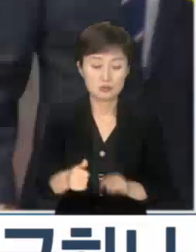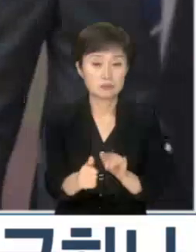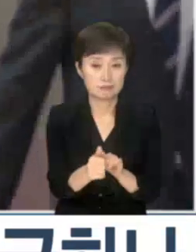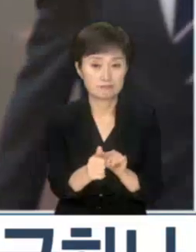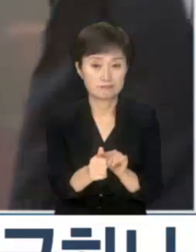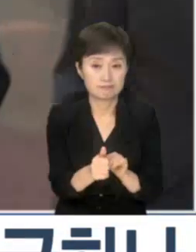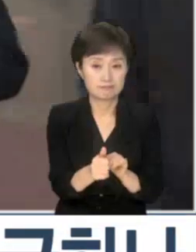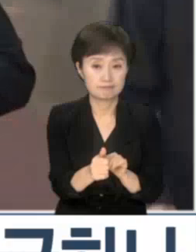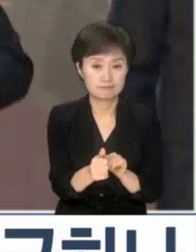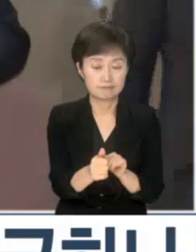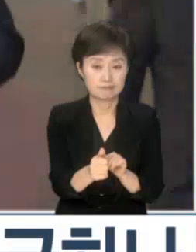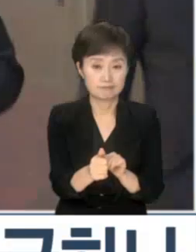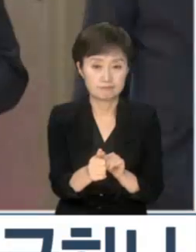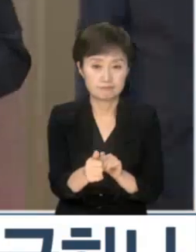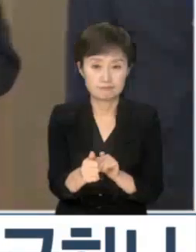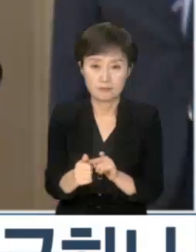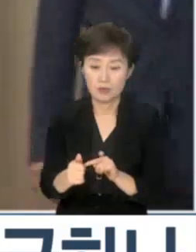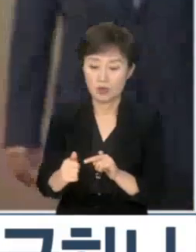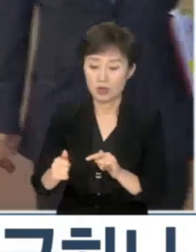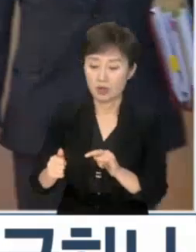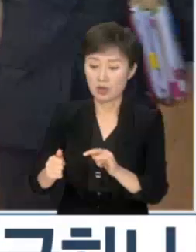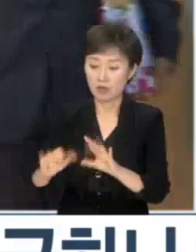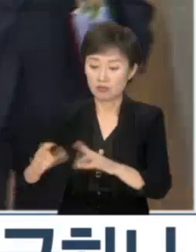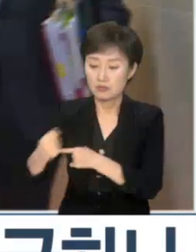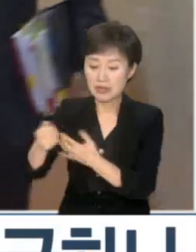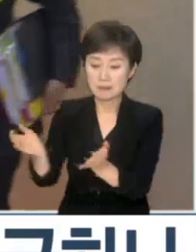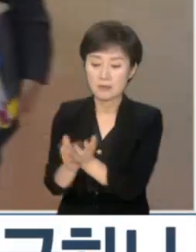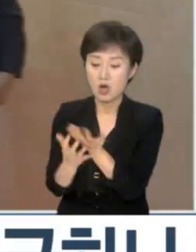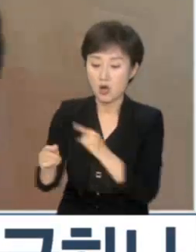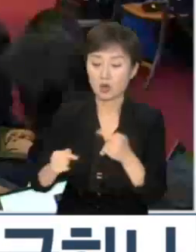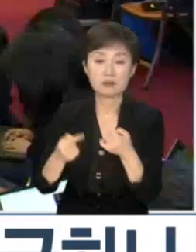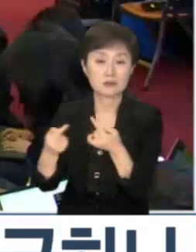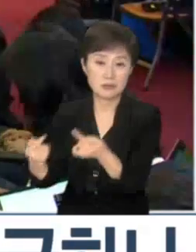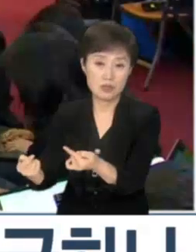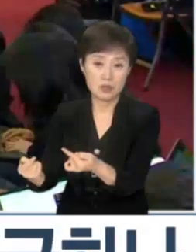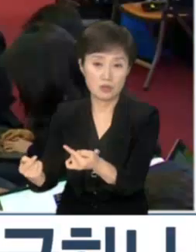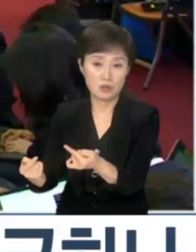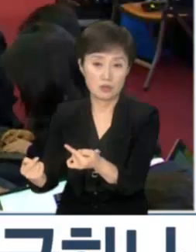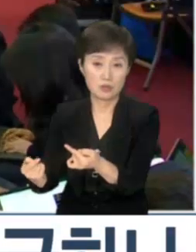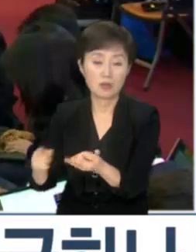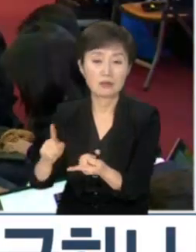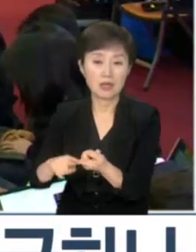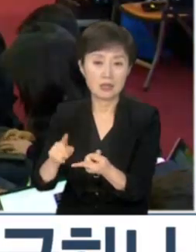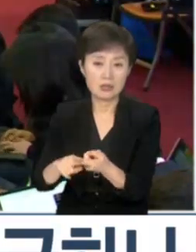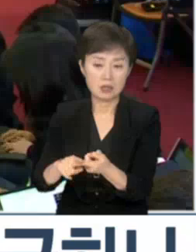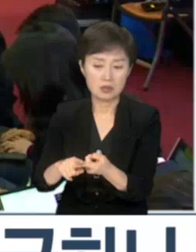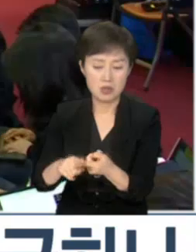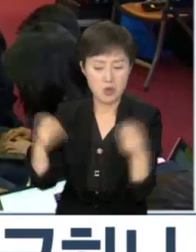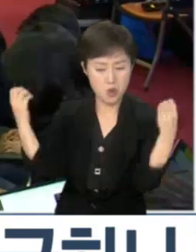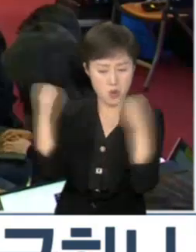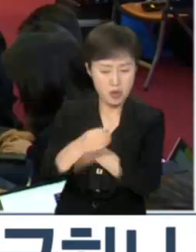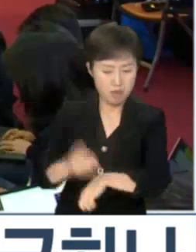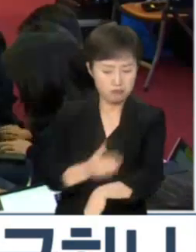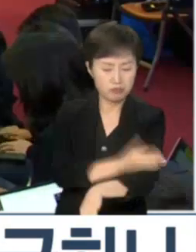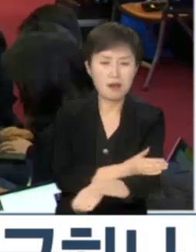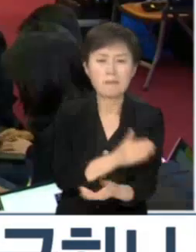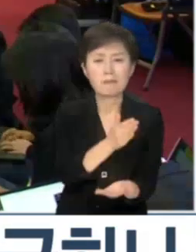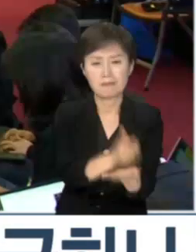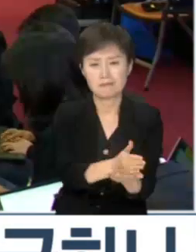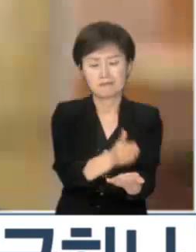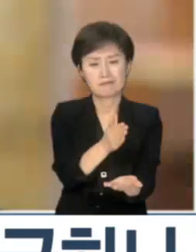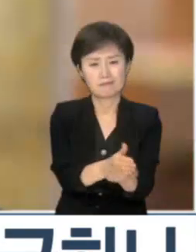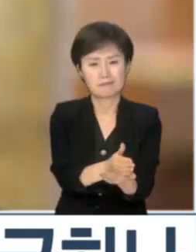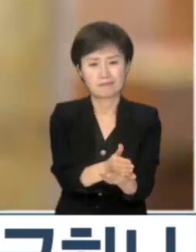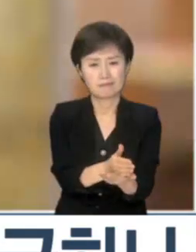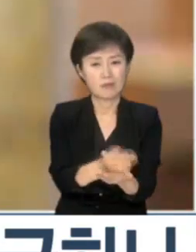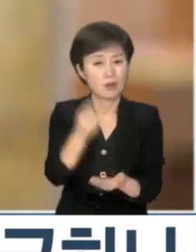그 이런 장관이 참석하는 부분에 대해서는 너무 지나치게 확대 해석할 정치적으로 확대 해석할 필요 없다. 이거는